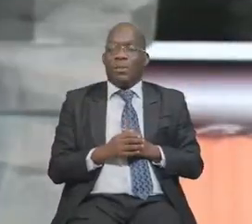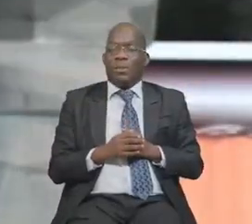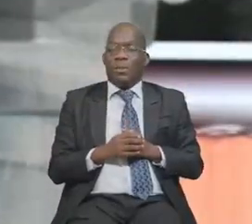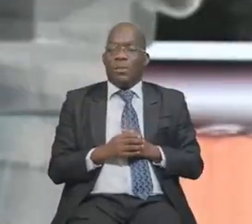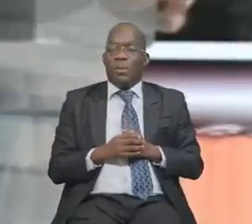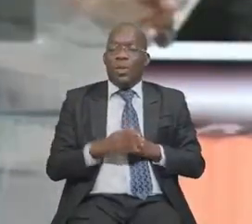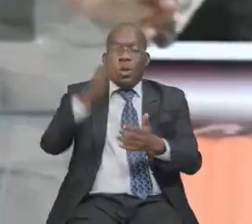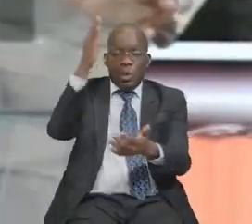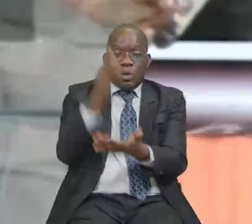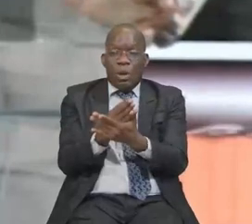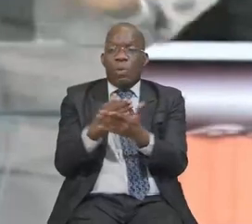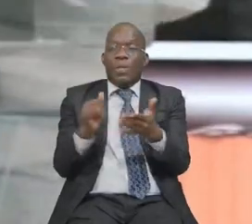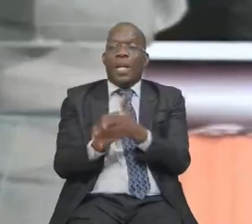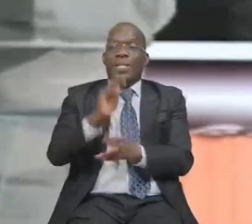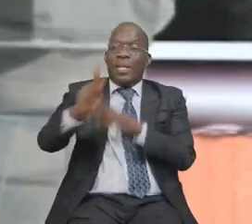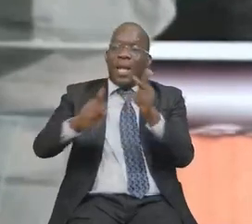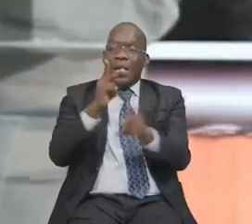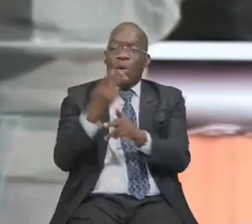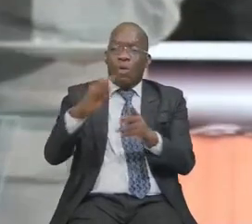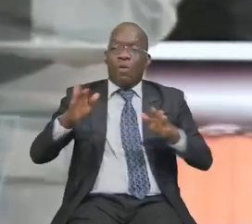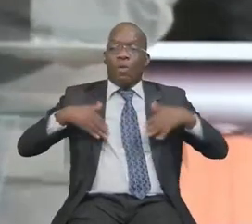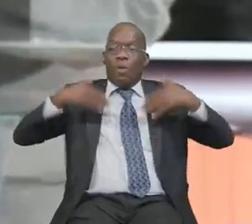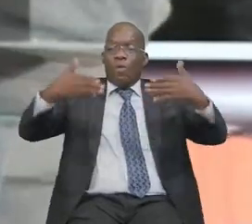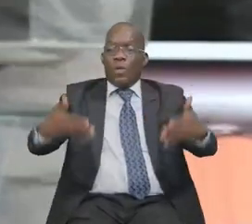cesse ce type de confession. Christ